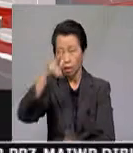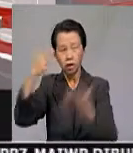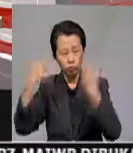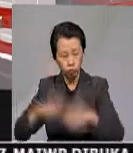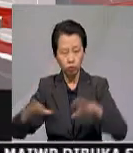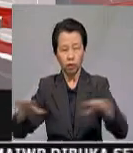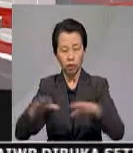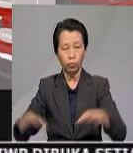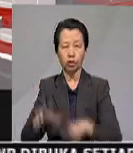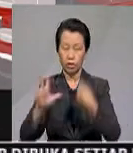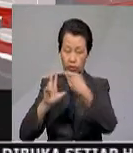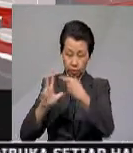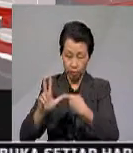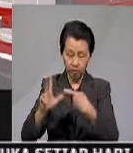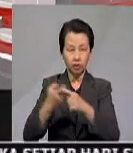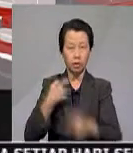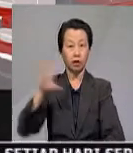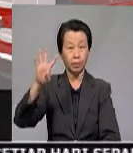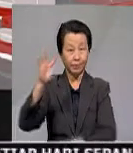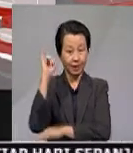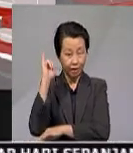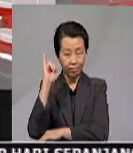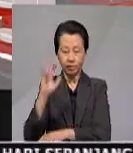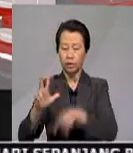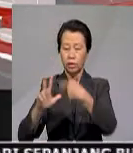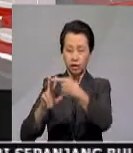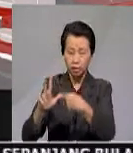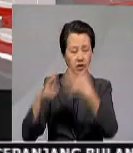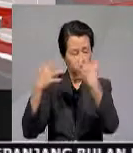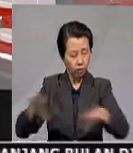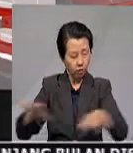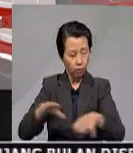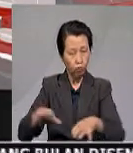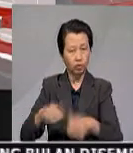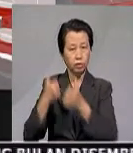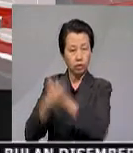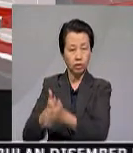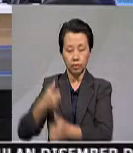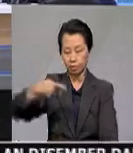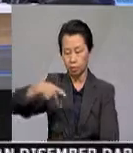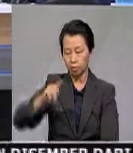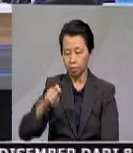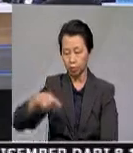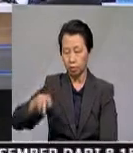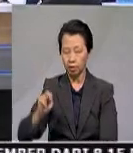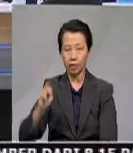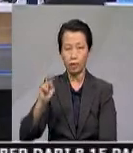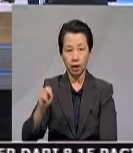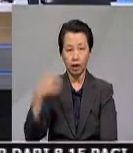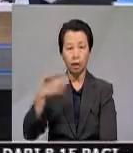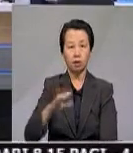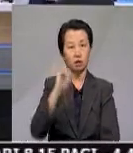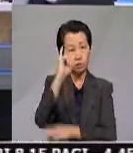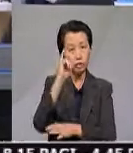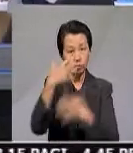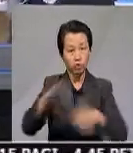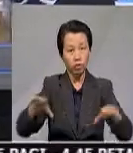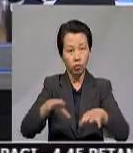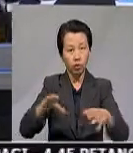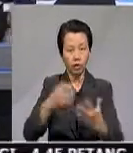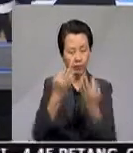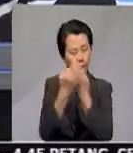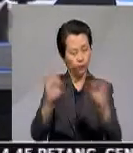melaksanakan tiga daripada empat janji mengenai ptptn antara janji yang telah berjaya ditunaikan termasuk